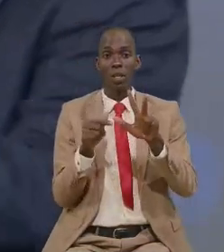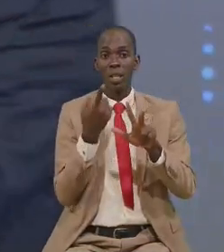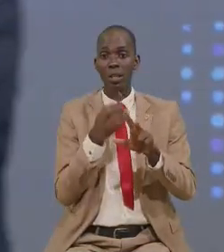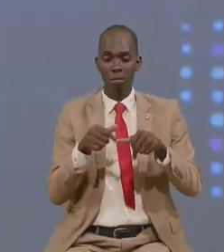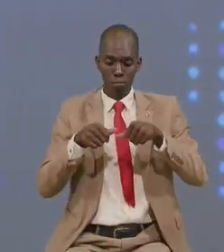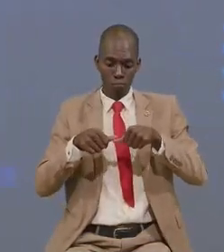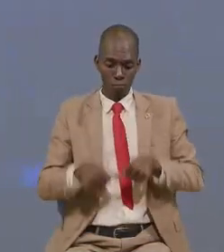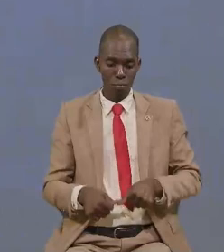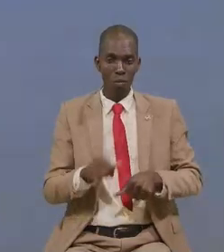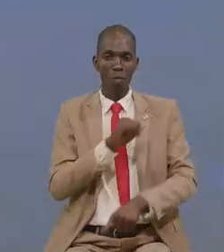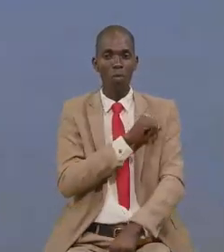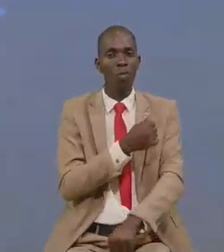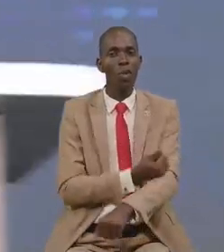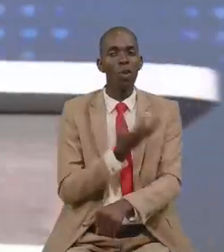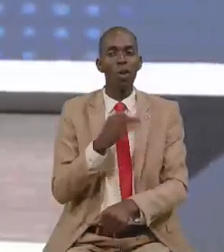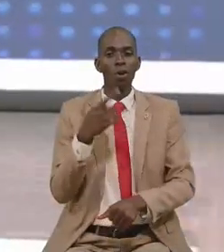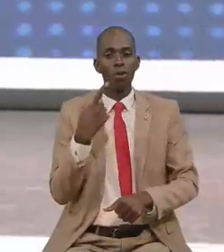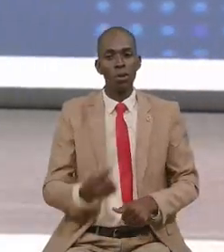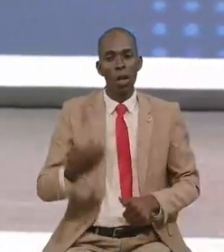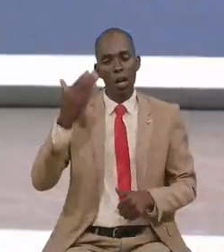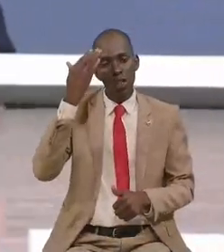permanente du Fils reconnu.